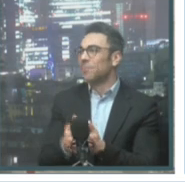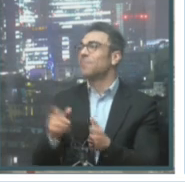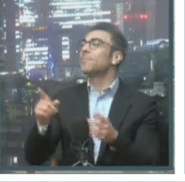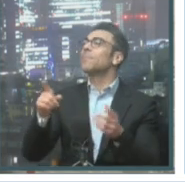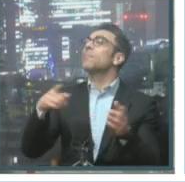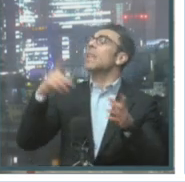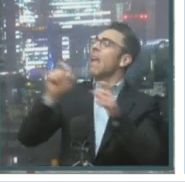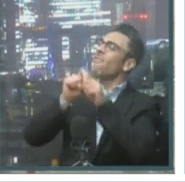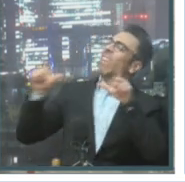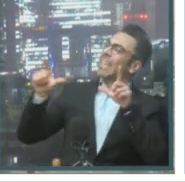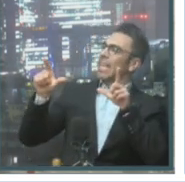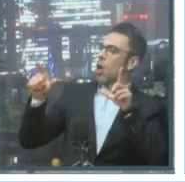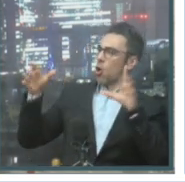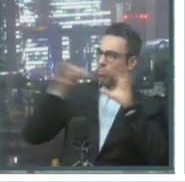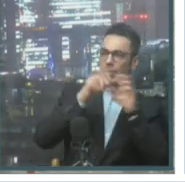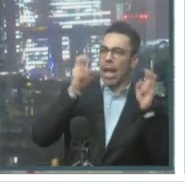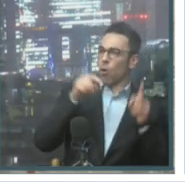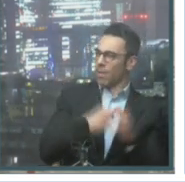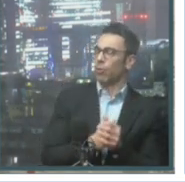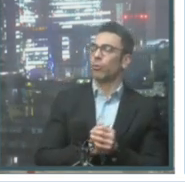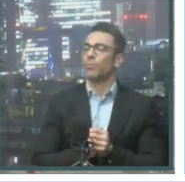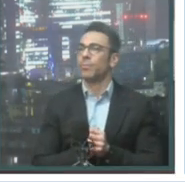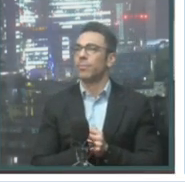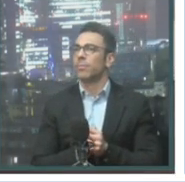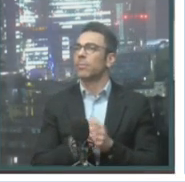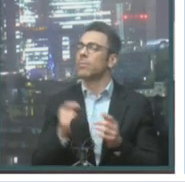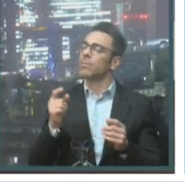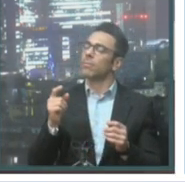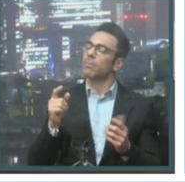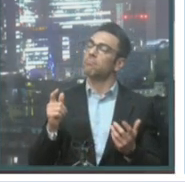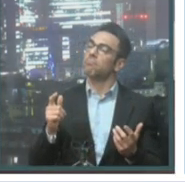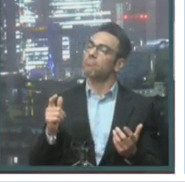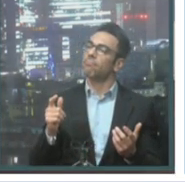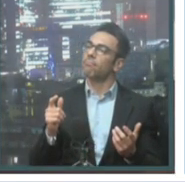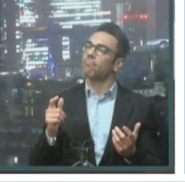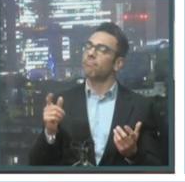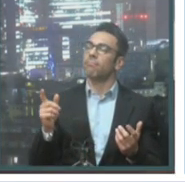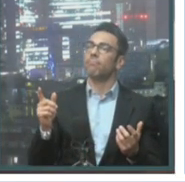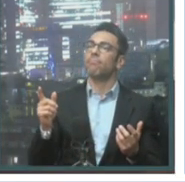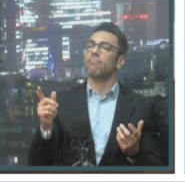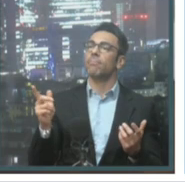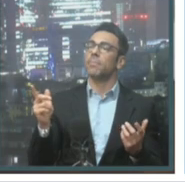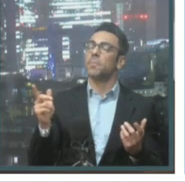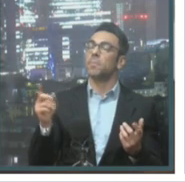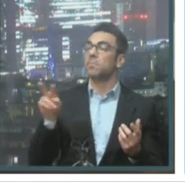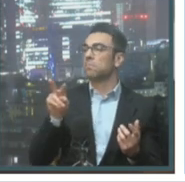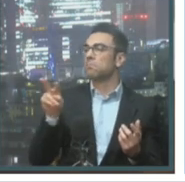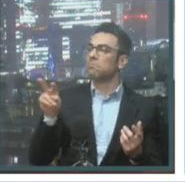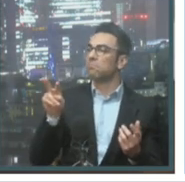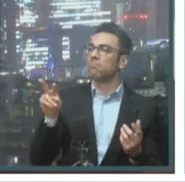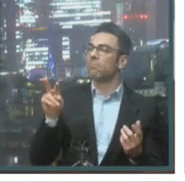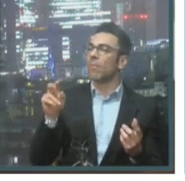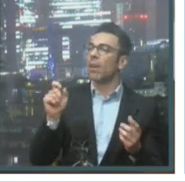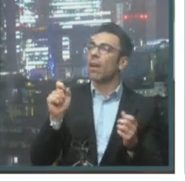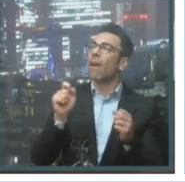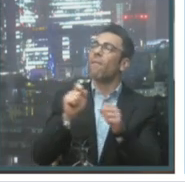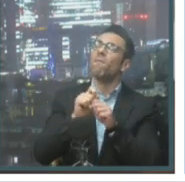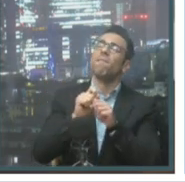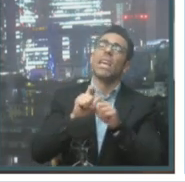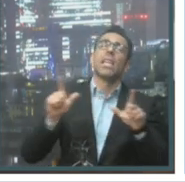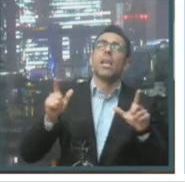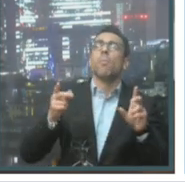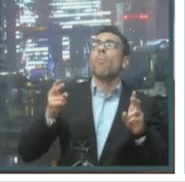ai vostri video foto qual è secondo voi il video di cordate più